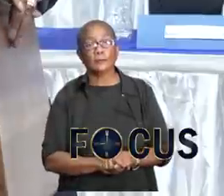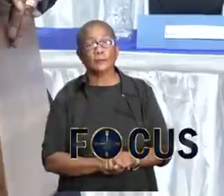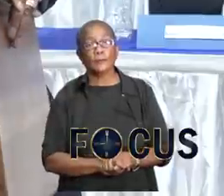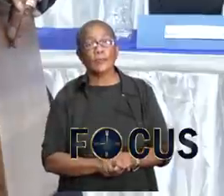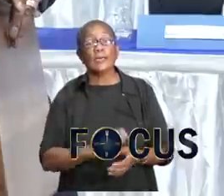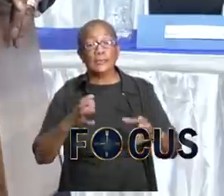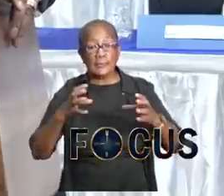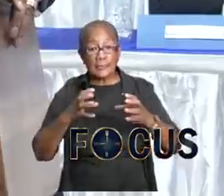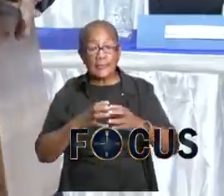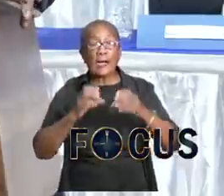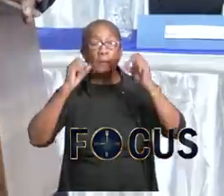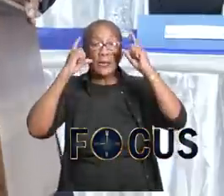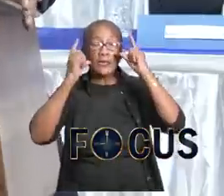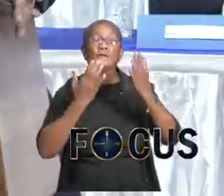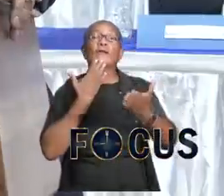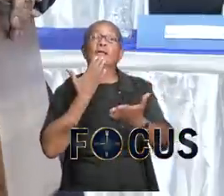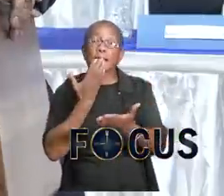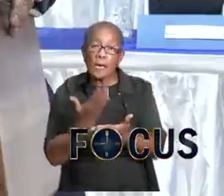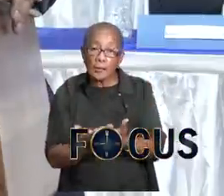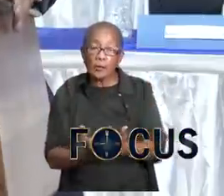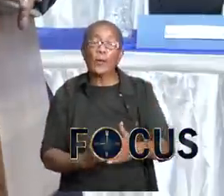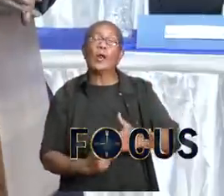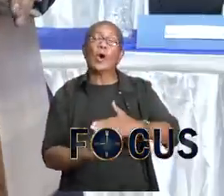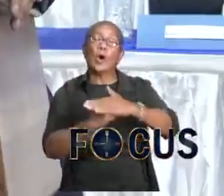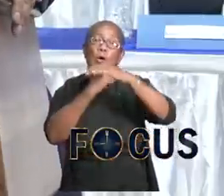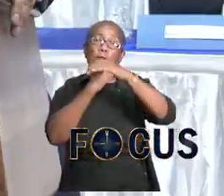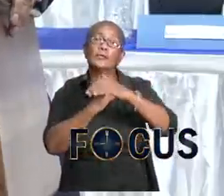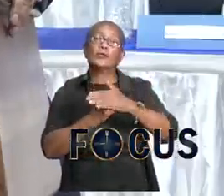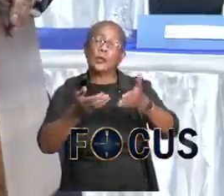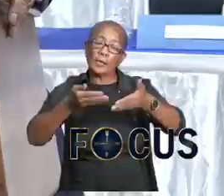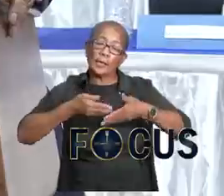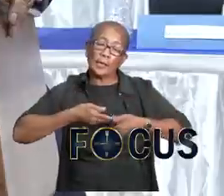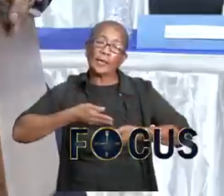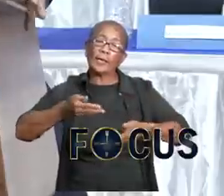de samenleving bedanken voor de ondersteuning die wij nog steeds krijgen.